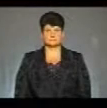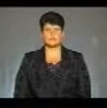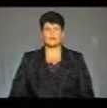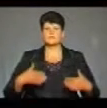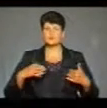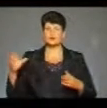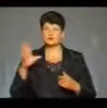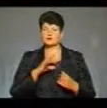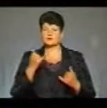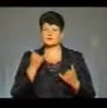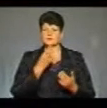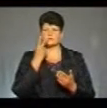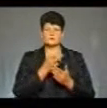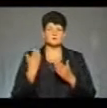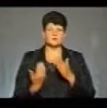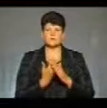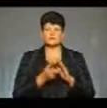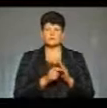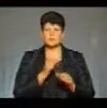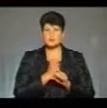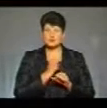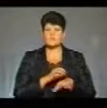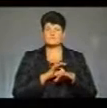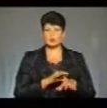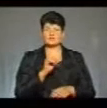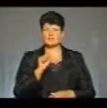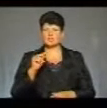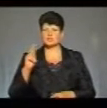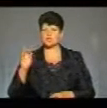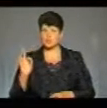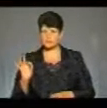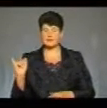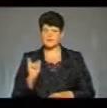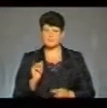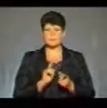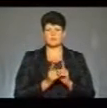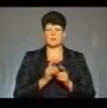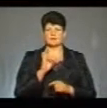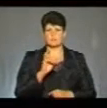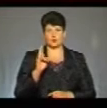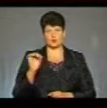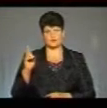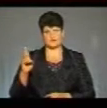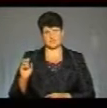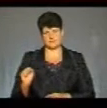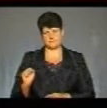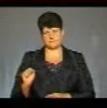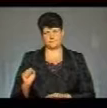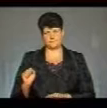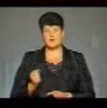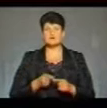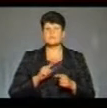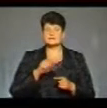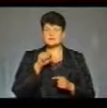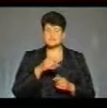Вітаю всіх, хто зараз з нами. Ви дивитесь новини. У студії для вас працюють ведуча Анастасія Чечко і сурдоперекладач Надія Коцовська. І у цьому